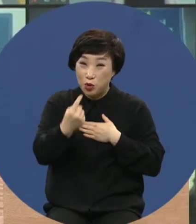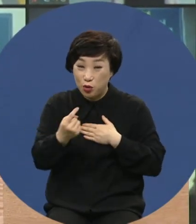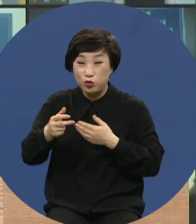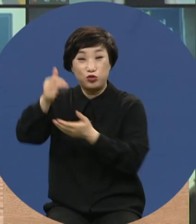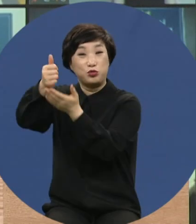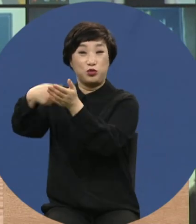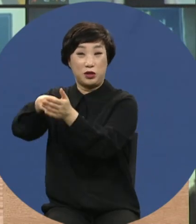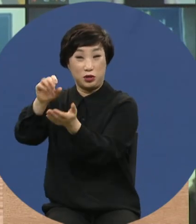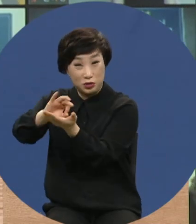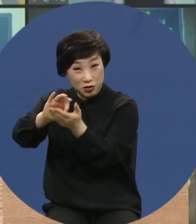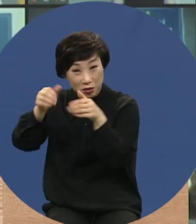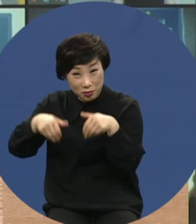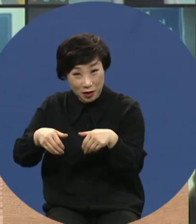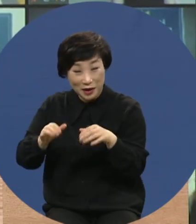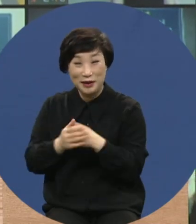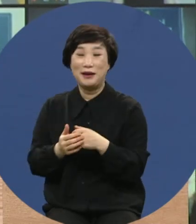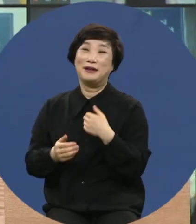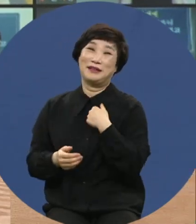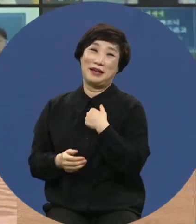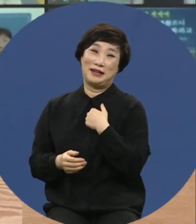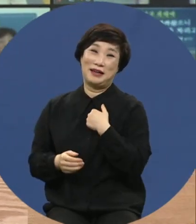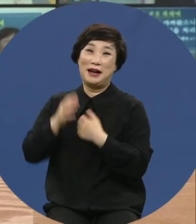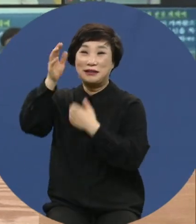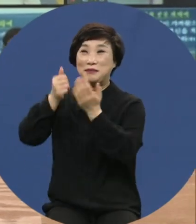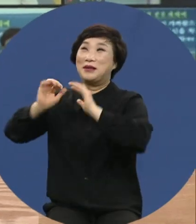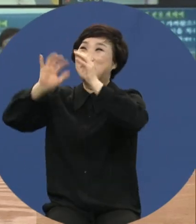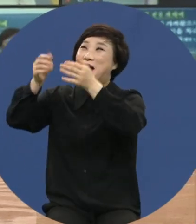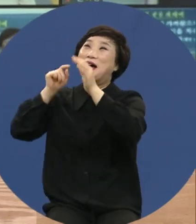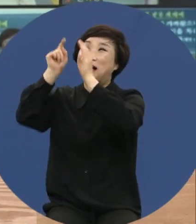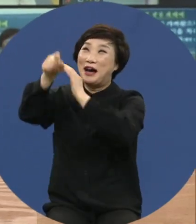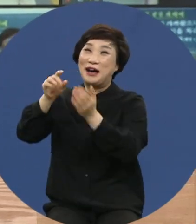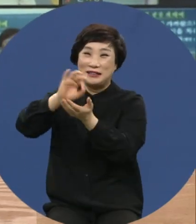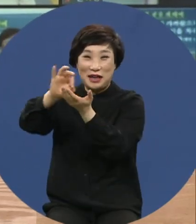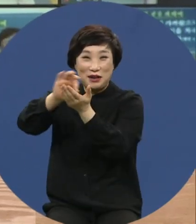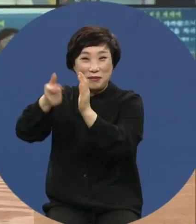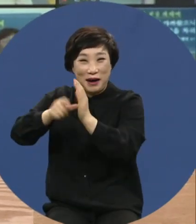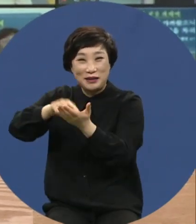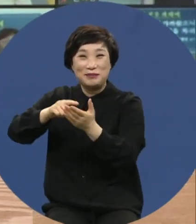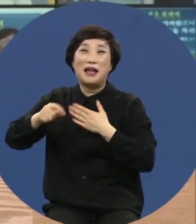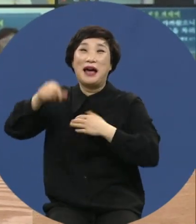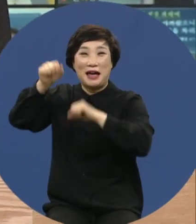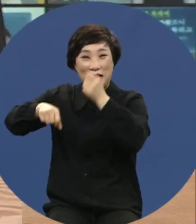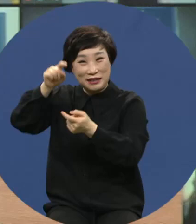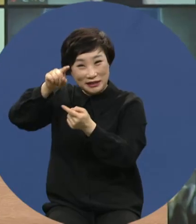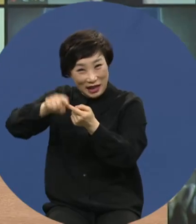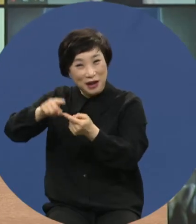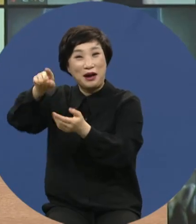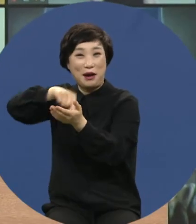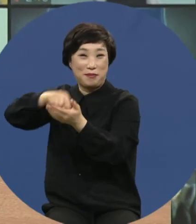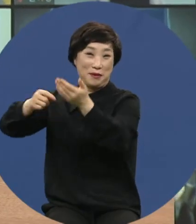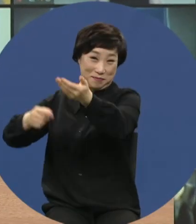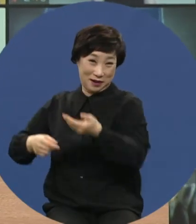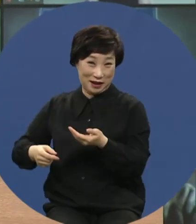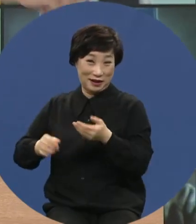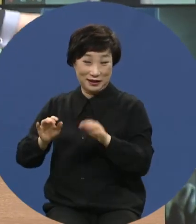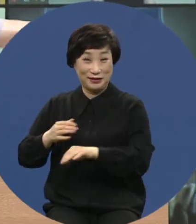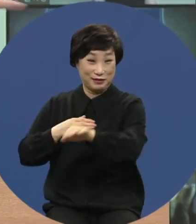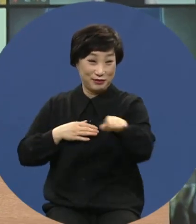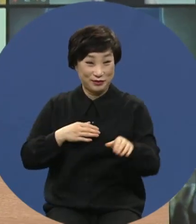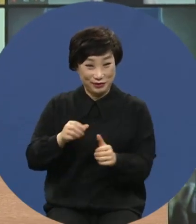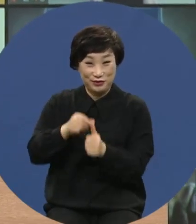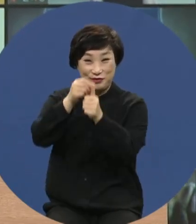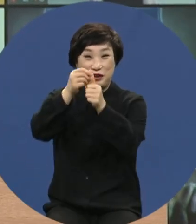주를 위해 써서 그만큼 하나님의 나라에 가서 사용한 만큼 행한 대로 갚으신다고 했으니 구원받은